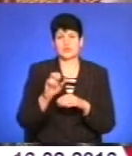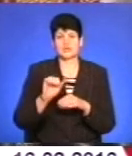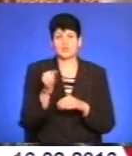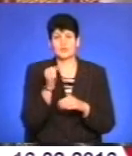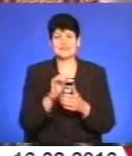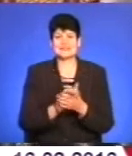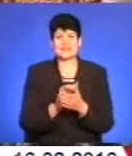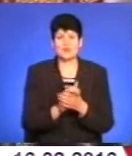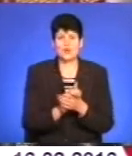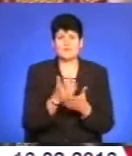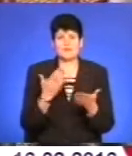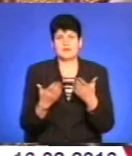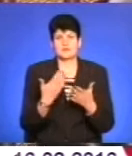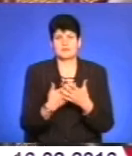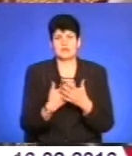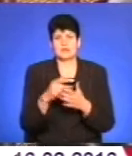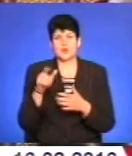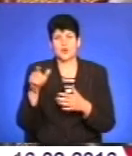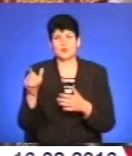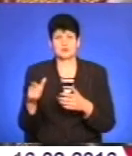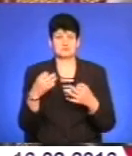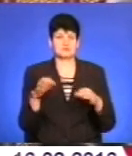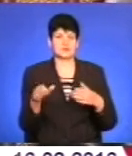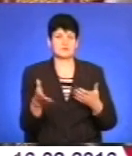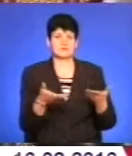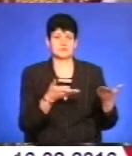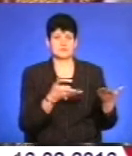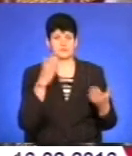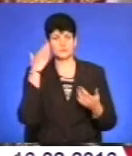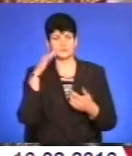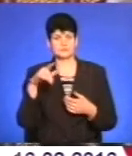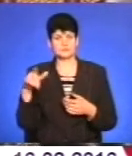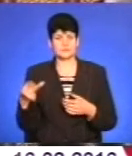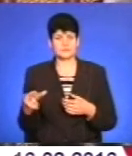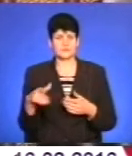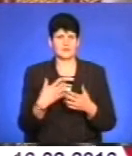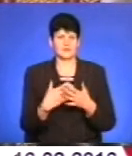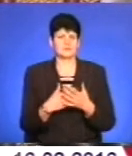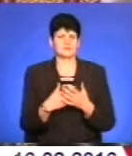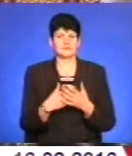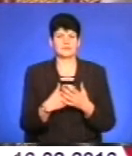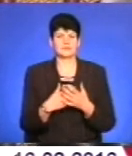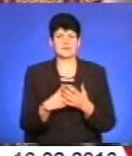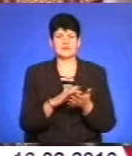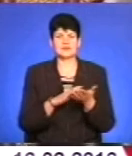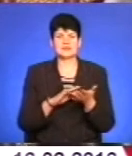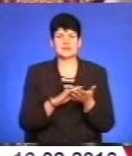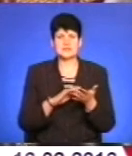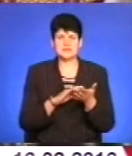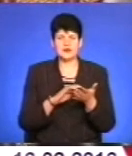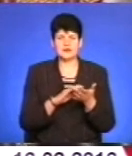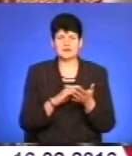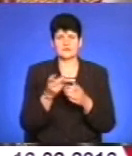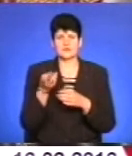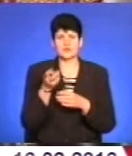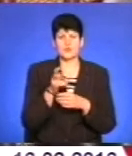знайомі, а також коли самі люди запускають посторонніх осіб. Це тобто під приводом циганської зовнішньої особи, коли